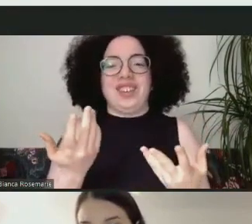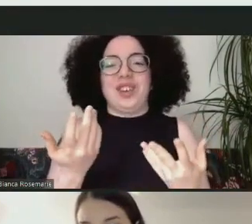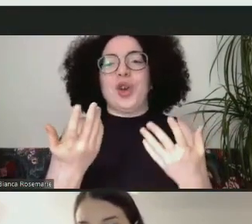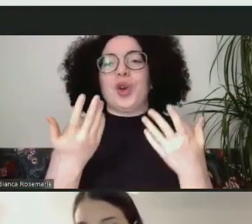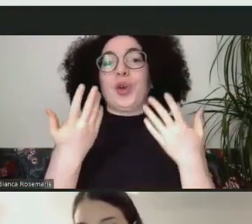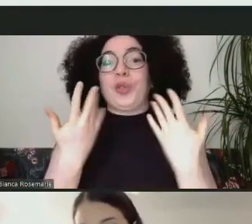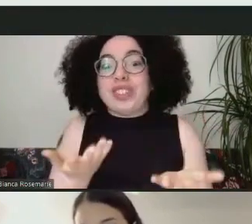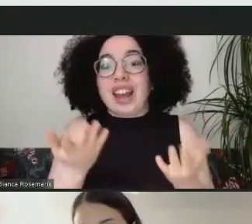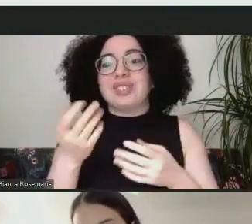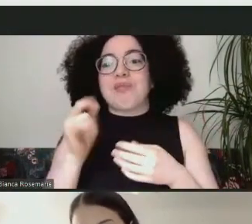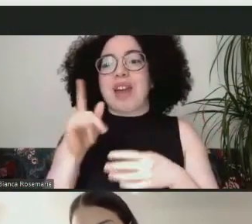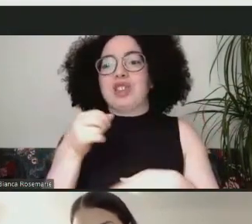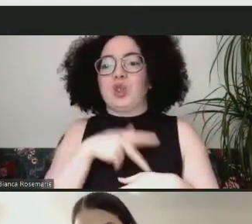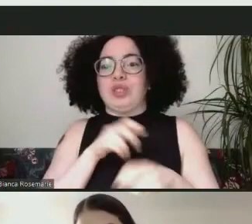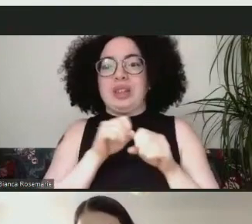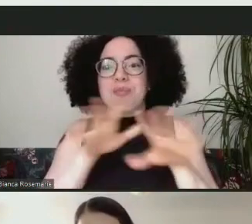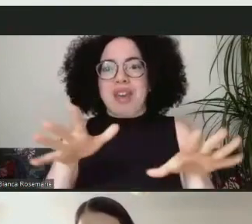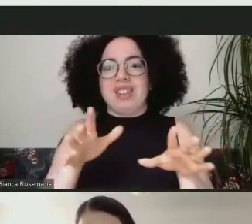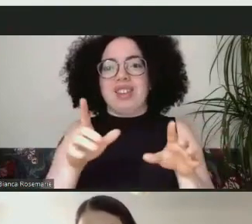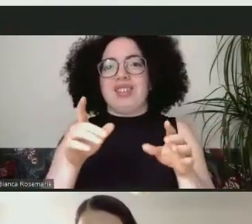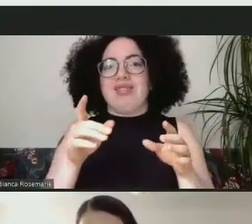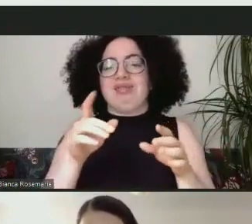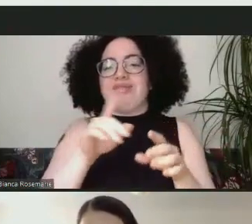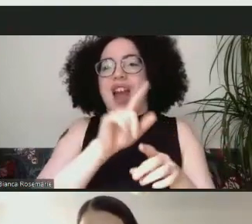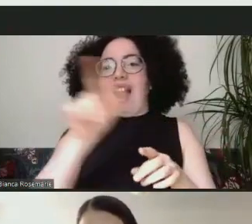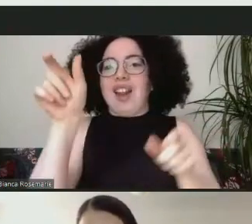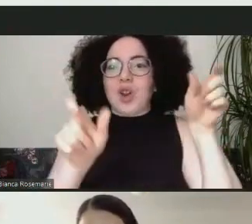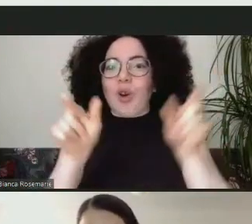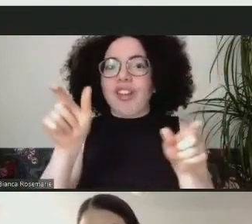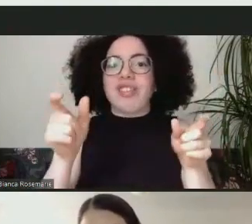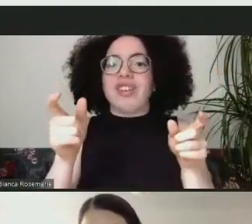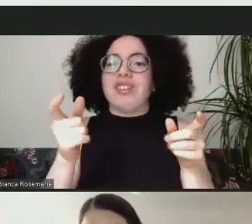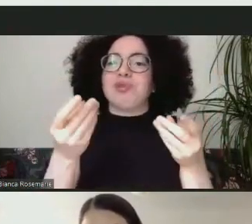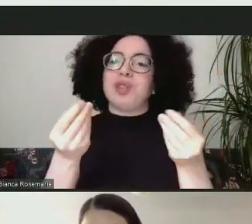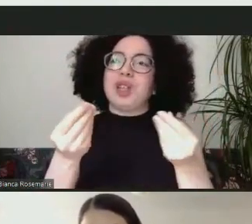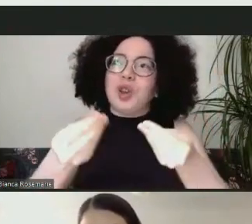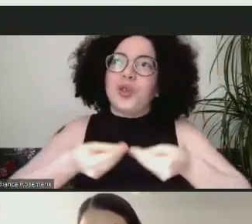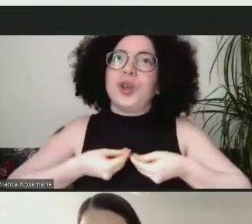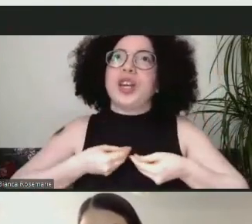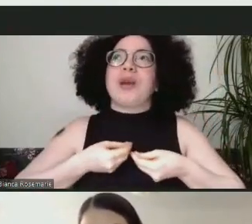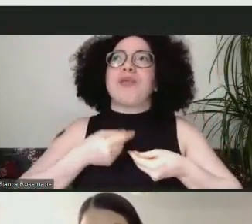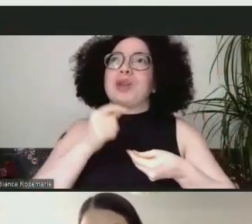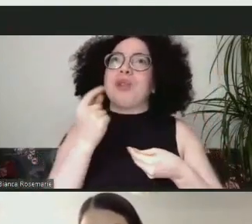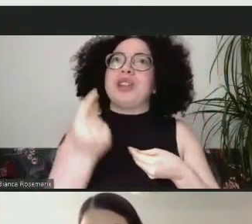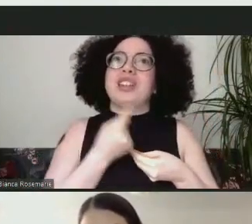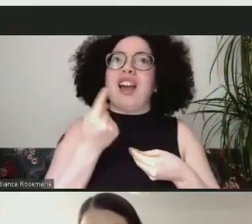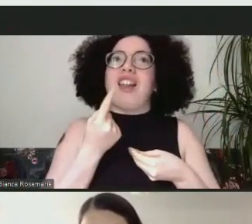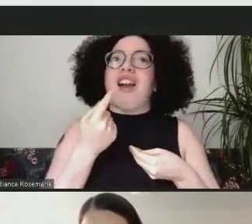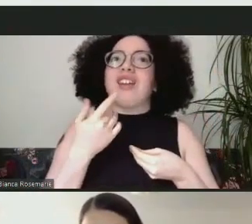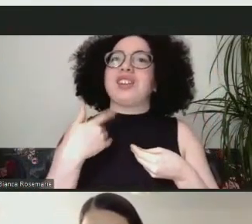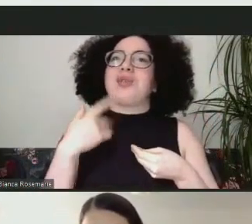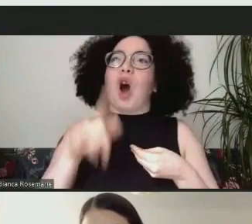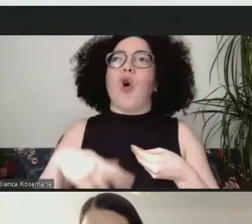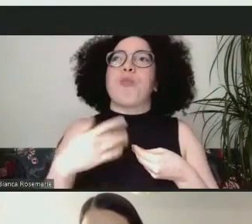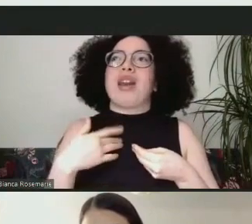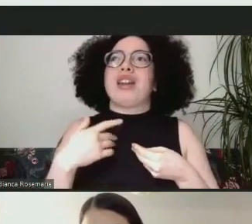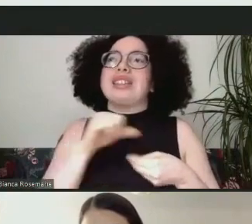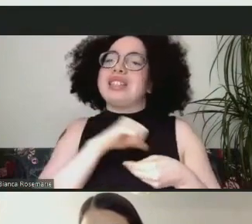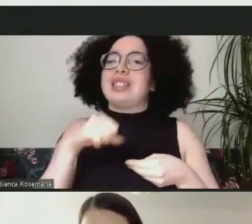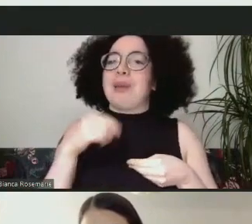und habe eben das Gefühl gehabt, ich war total allein, und durch Social Media einfach habe ich das Gefühl